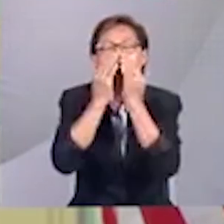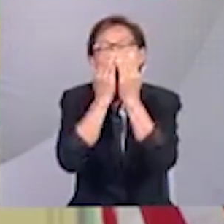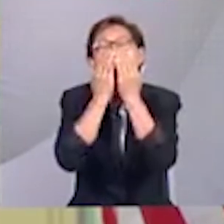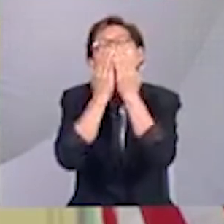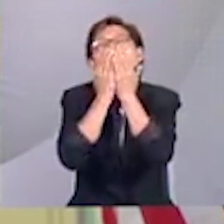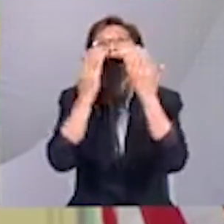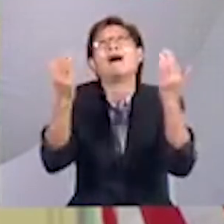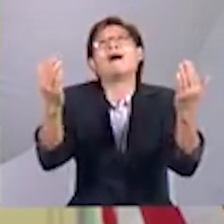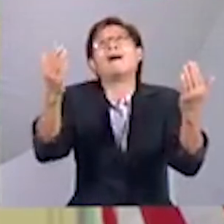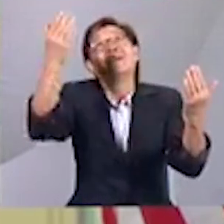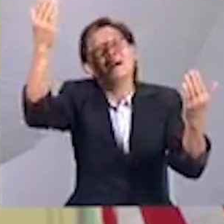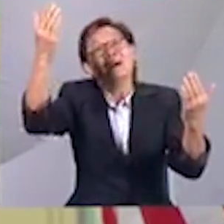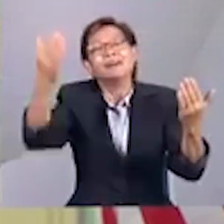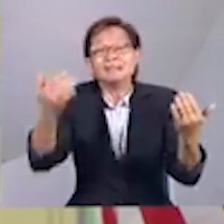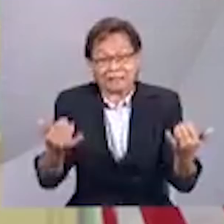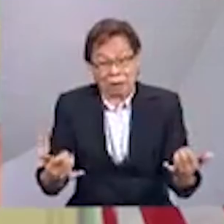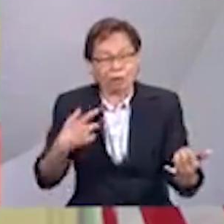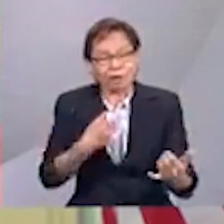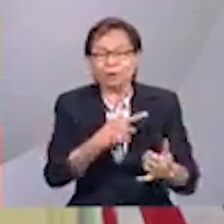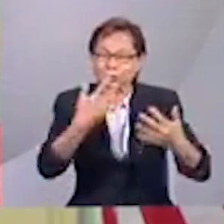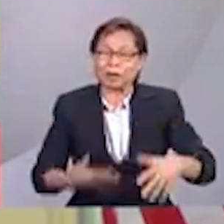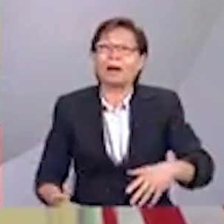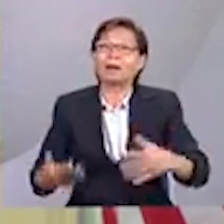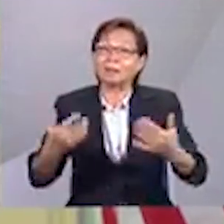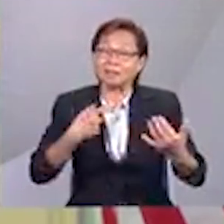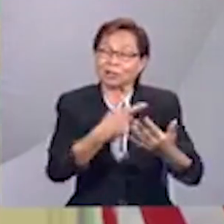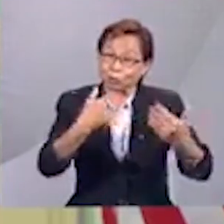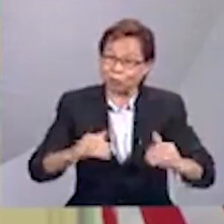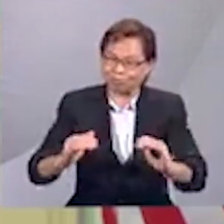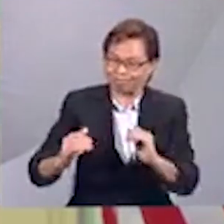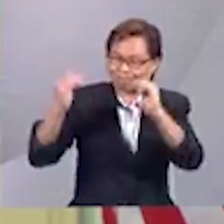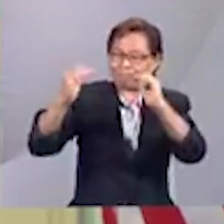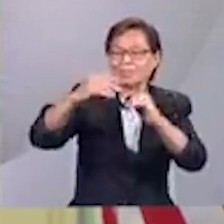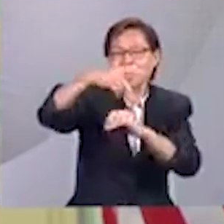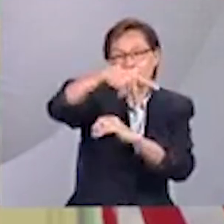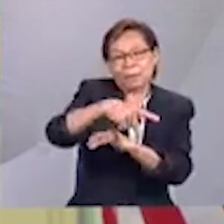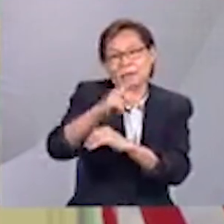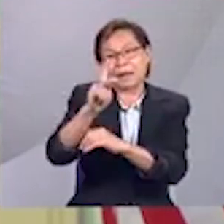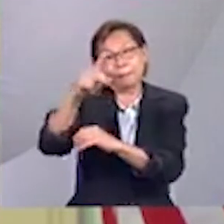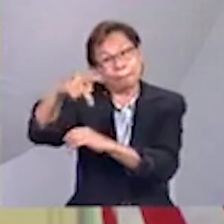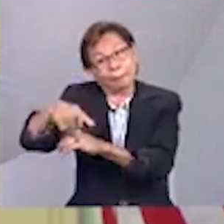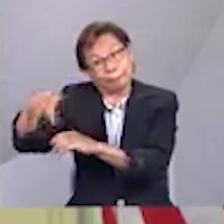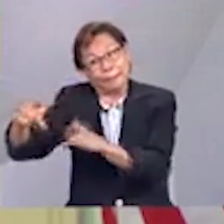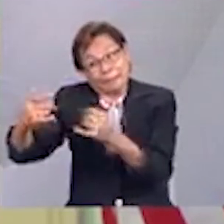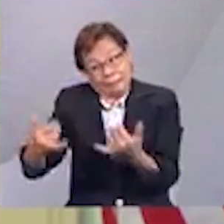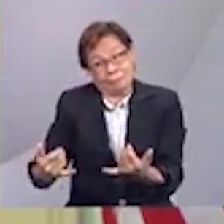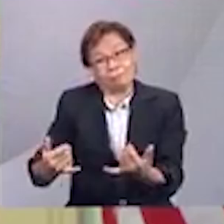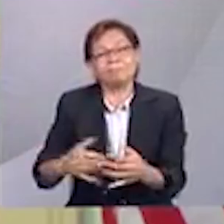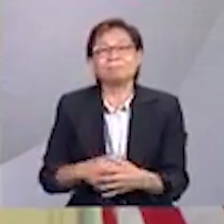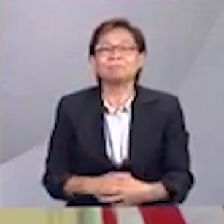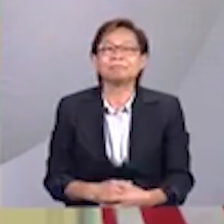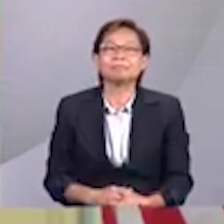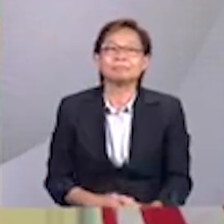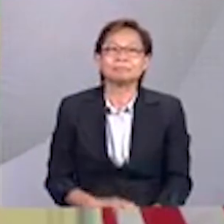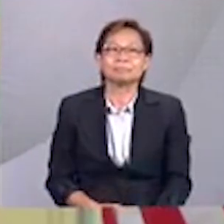Alhamdulillah, pada hari ini, kita telah pun memasuki fasa Perintah Kawalan Pergerakan Pemulihan